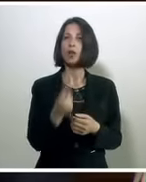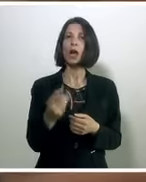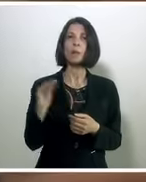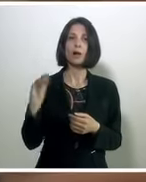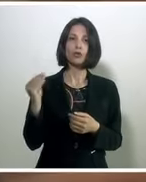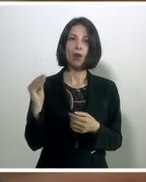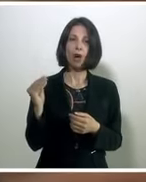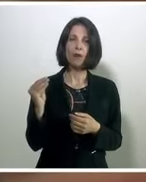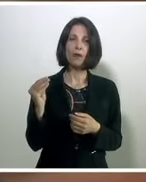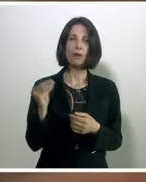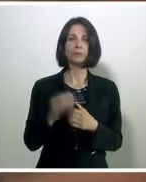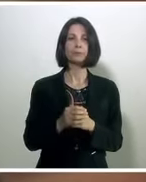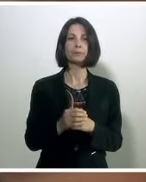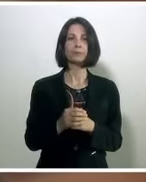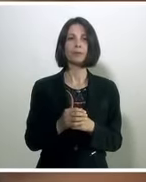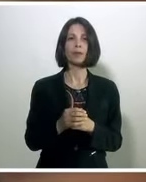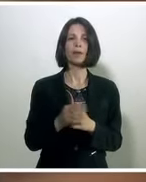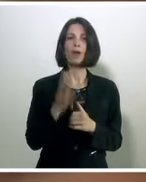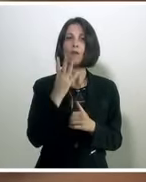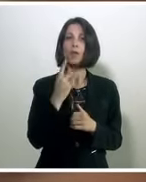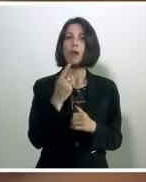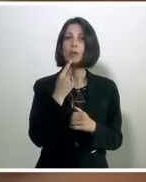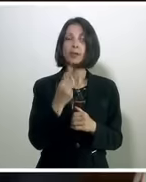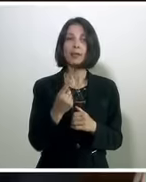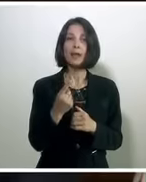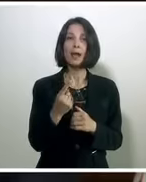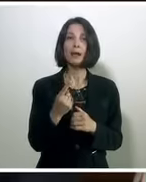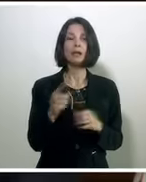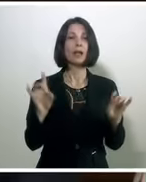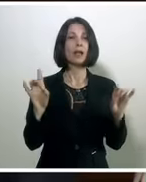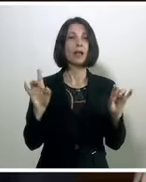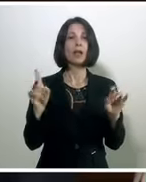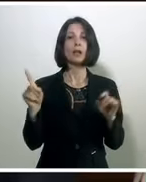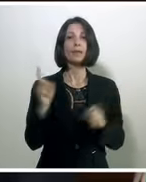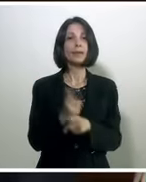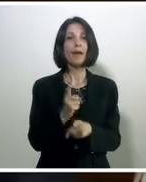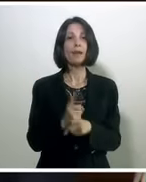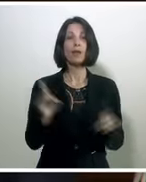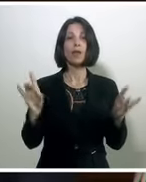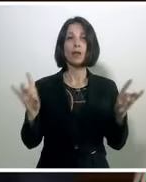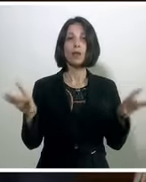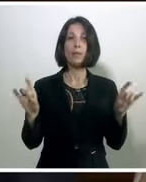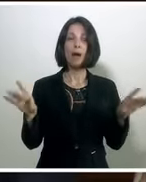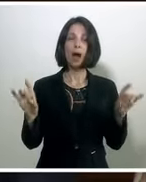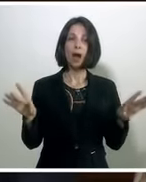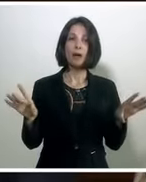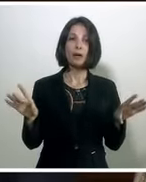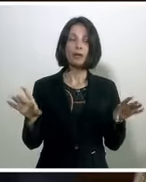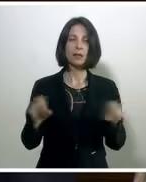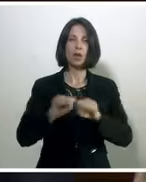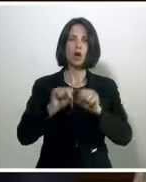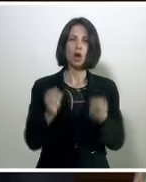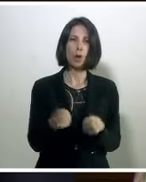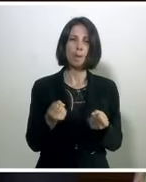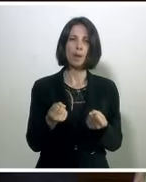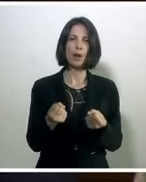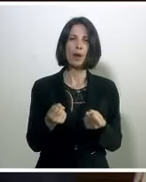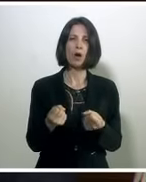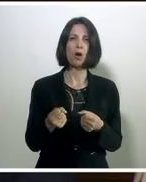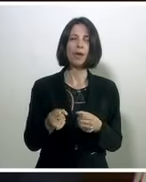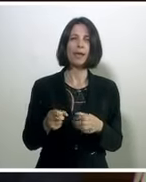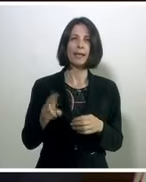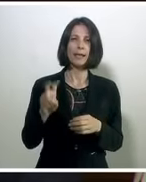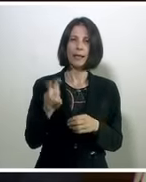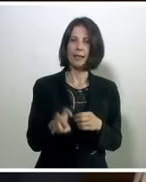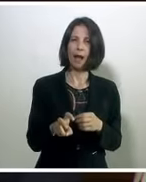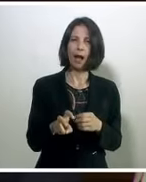ci si consente vogliamo loro rivolgere si liberino del tutto da un'impostazione discriminatoria rompano il ricatto l'incrostazione con la quale si